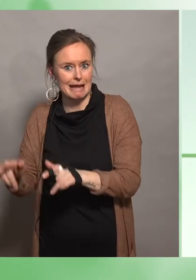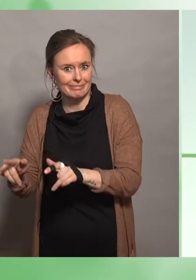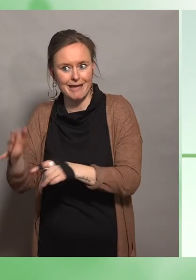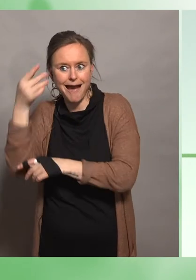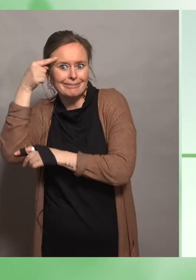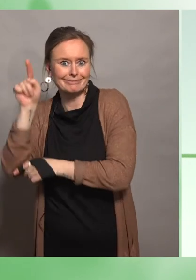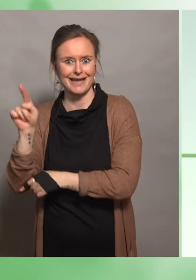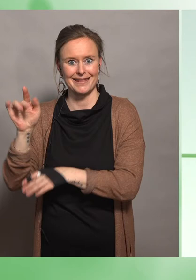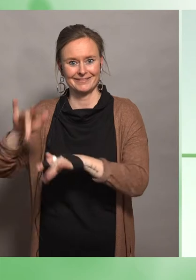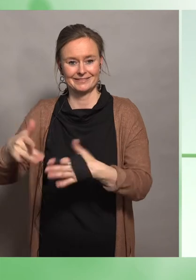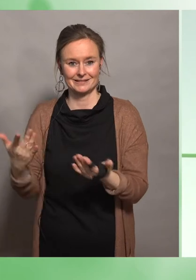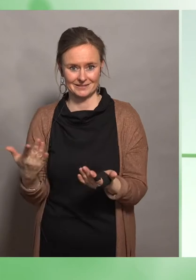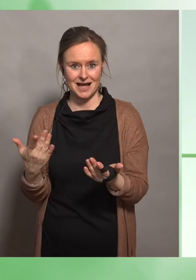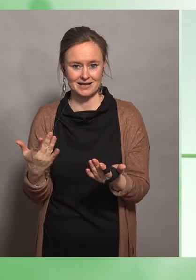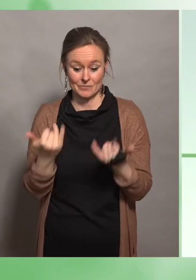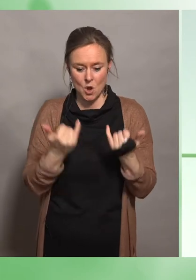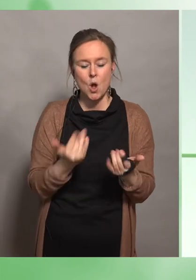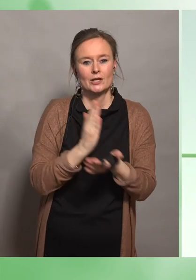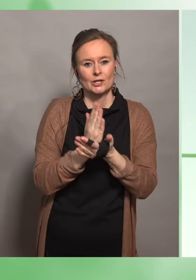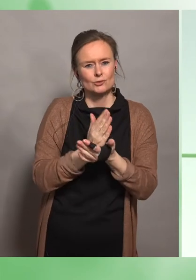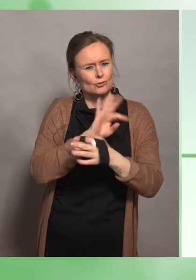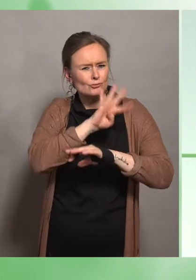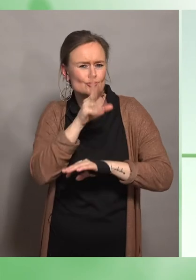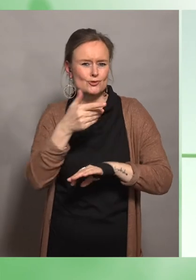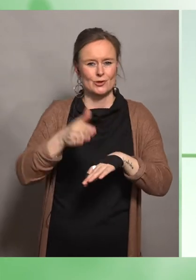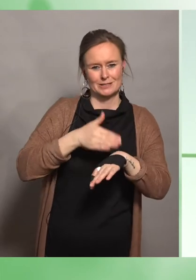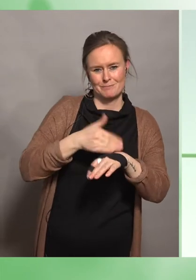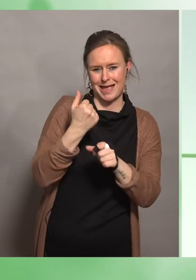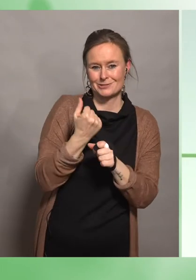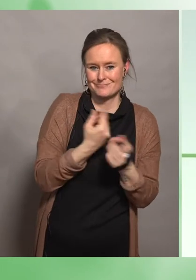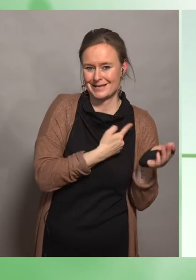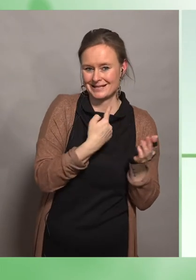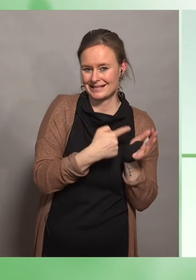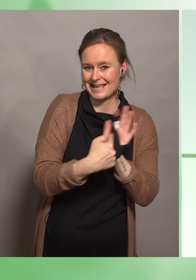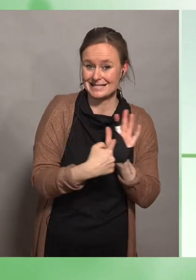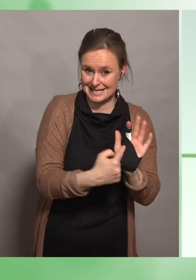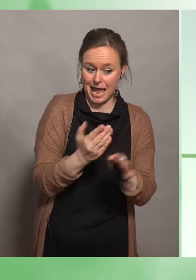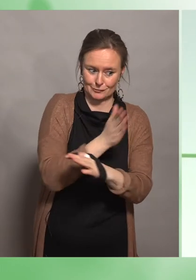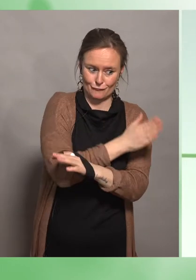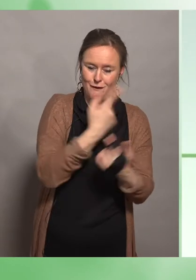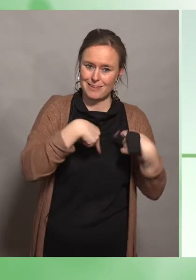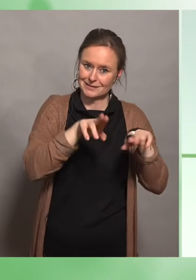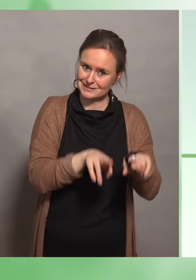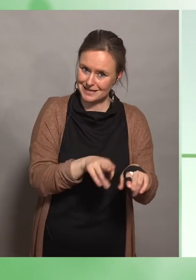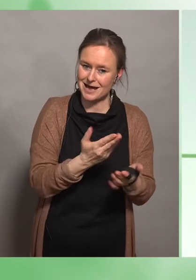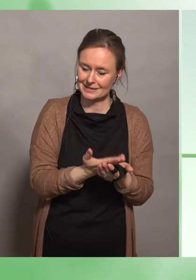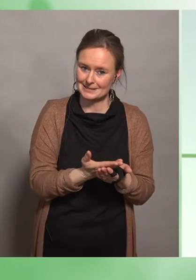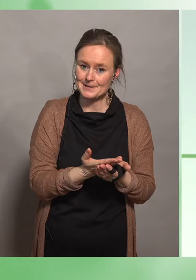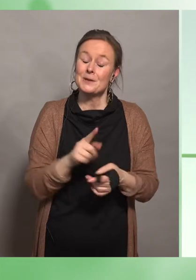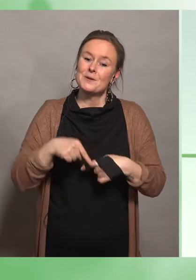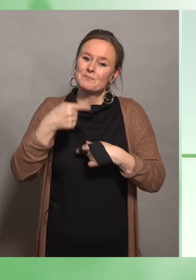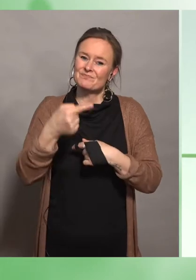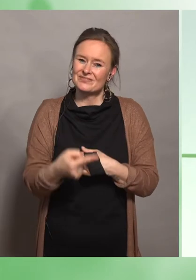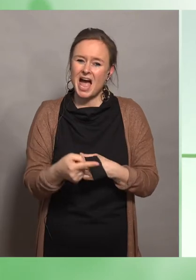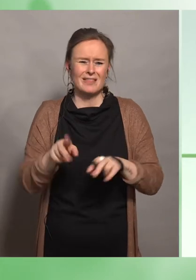Landesrat heute ein wunderbares Beispiel genannt hat, den FIT diesbezüglich schaffen, dann ist das eine